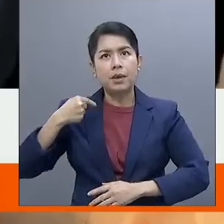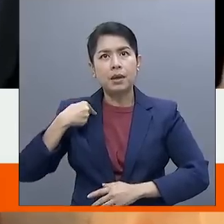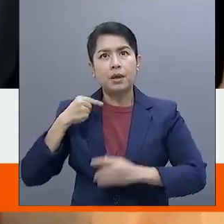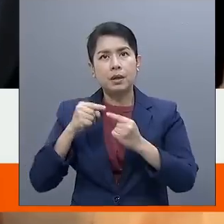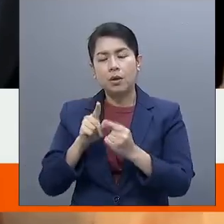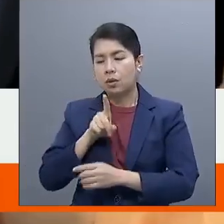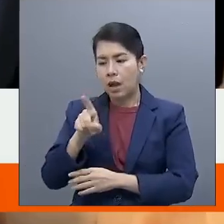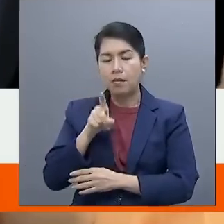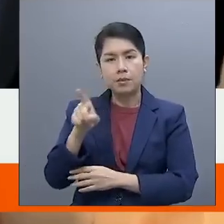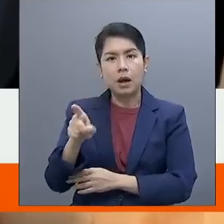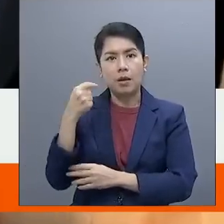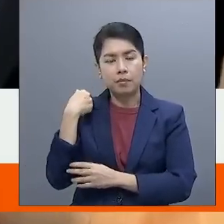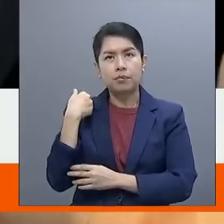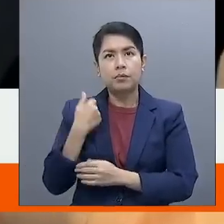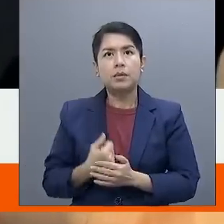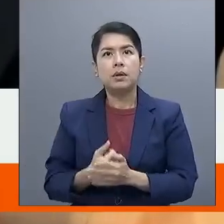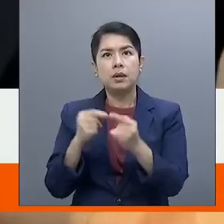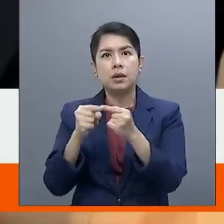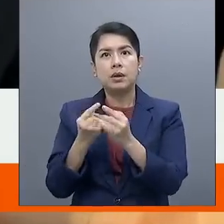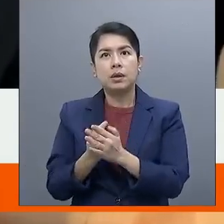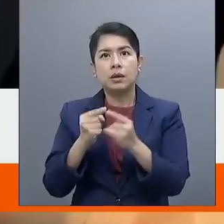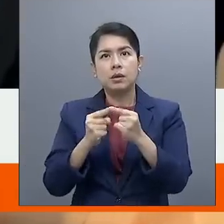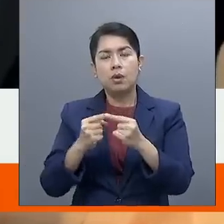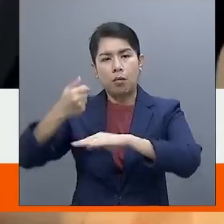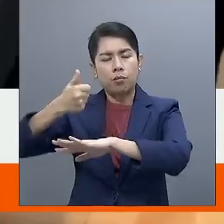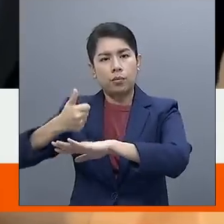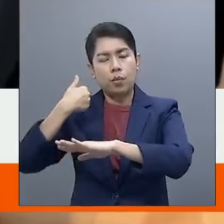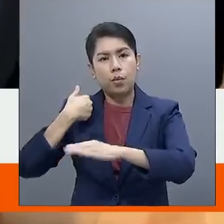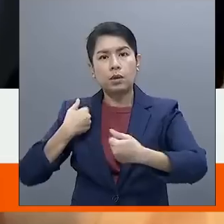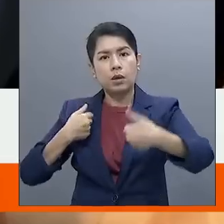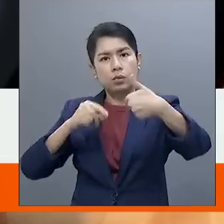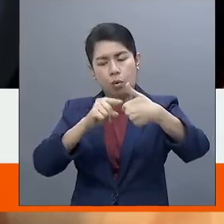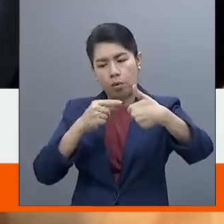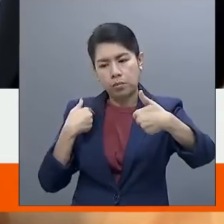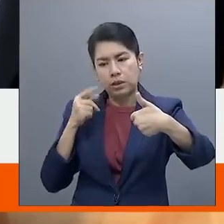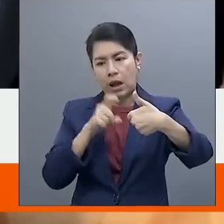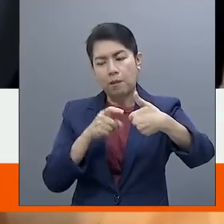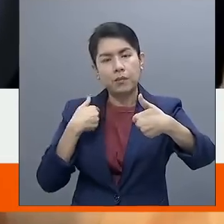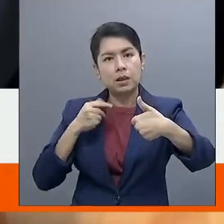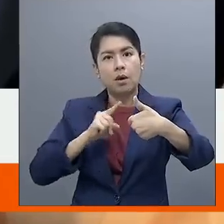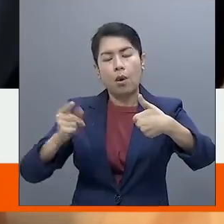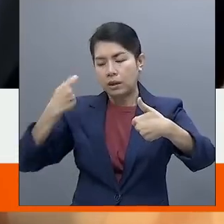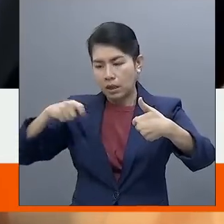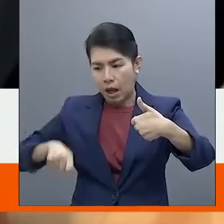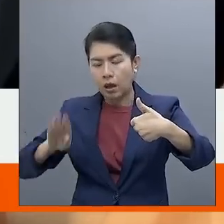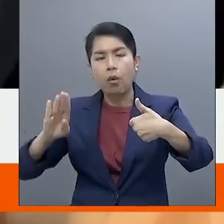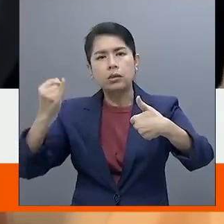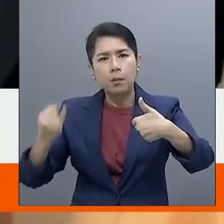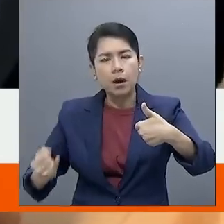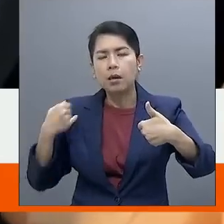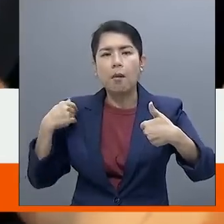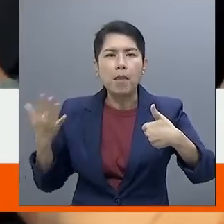ฝ่ายโจทย์โดยที่เราไม่มีทนายความฝั่งจำเลยนั่งอยู่ในห้องอันนี้คือสิ่งที่เกิดขึ้นนะคะสิ่งที่เกิดขึ้นสิ่งที่สองก็คือว่